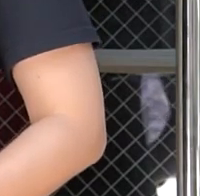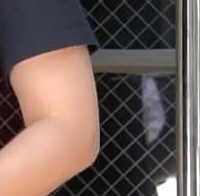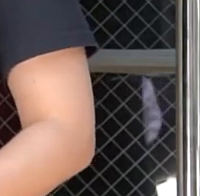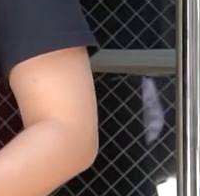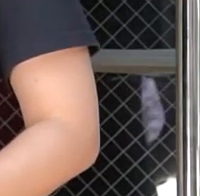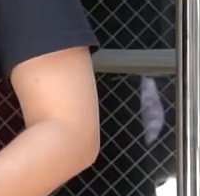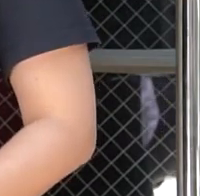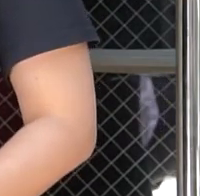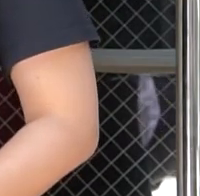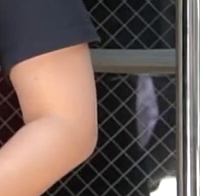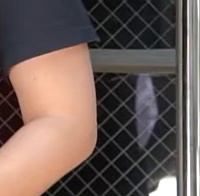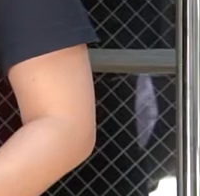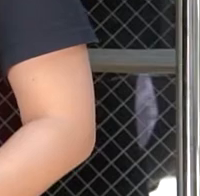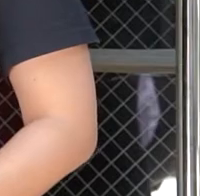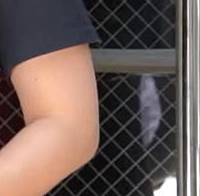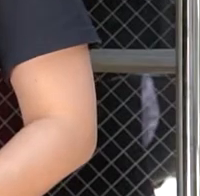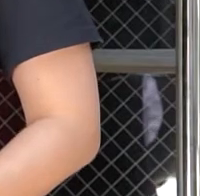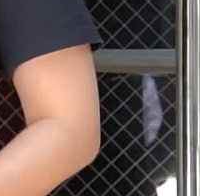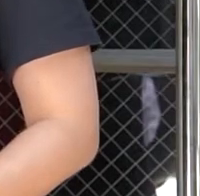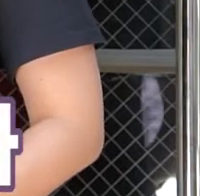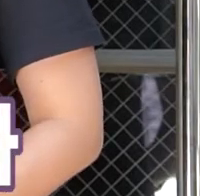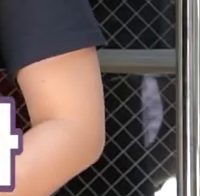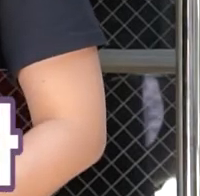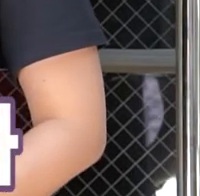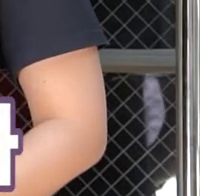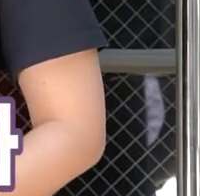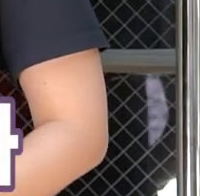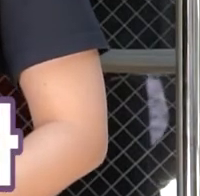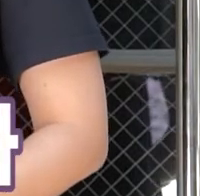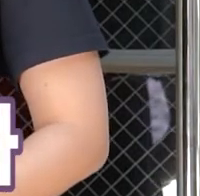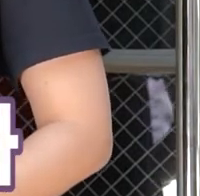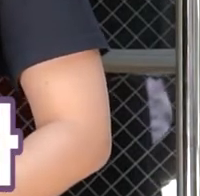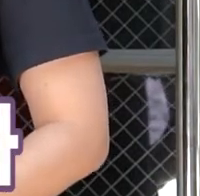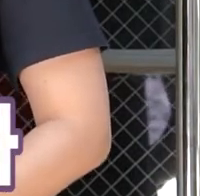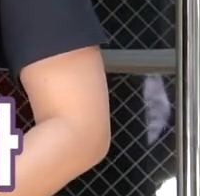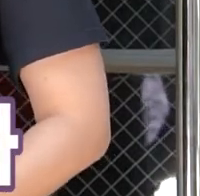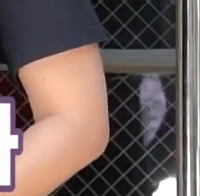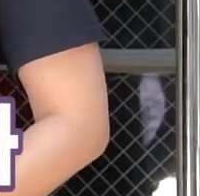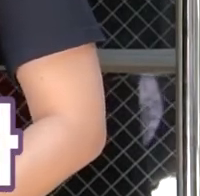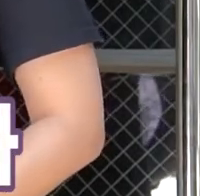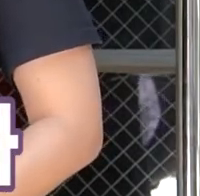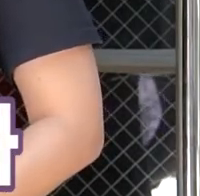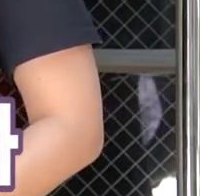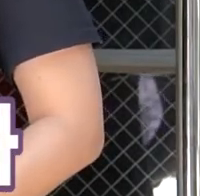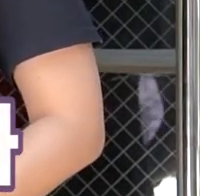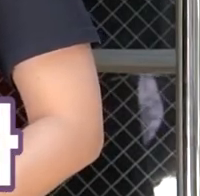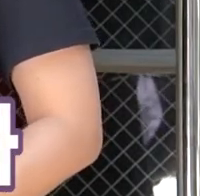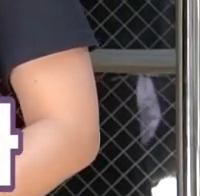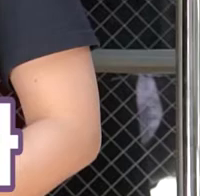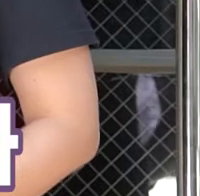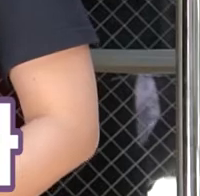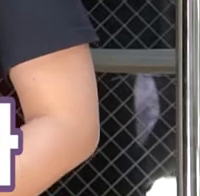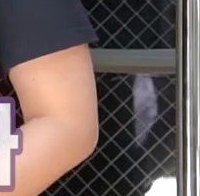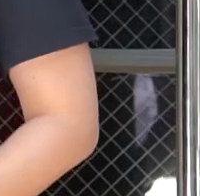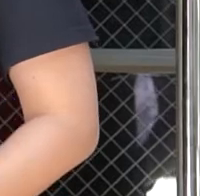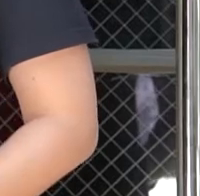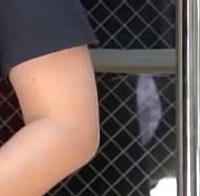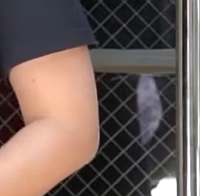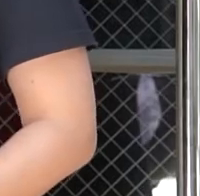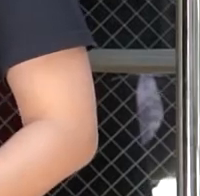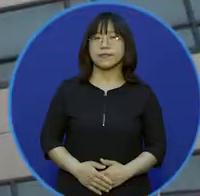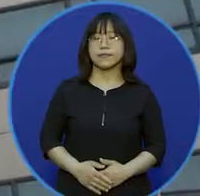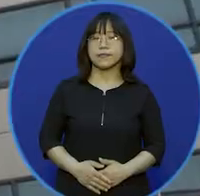경제를 살리기 위해 중소기업 육성기금 대출 금리를 추가로 인하하고 지역 경제 살리기에 앞장서고 있습니다.